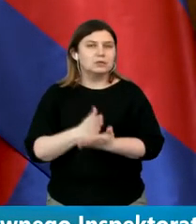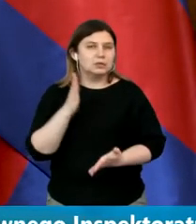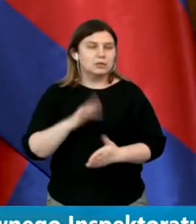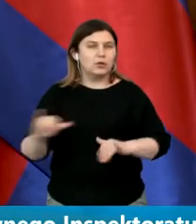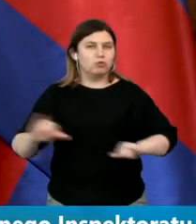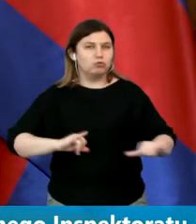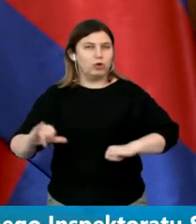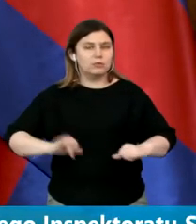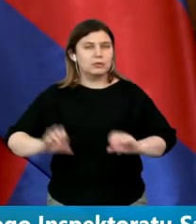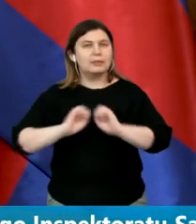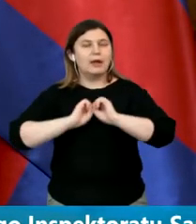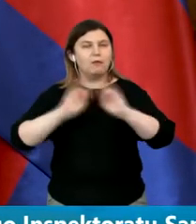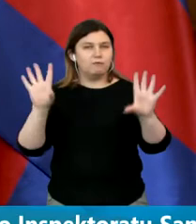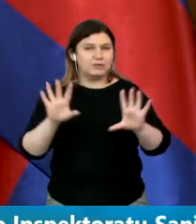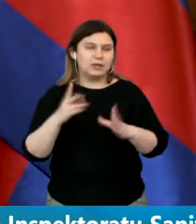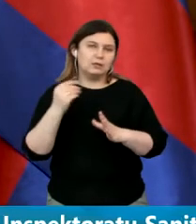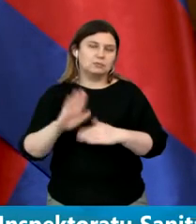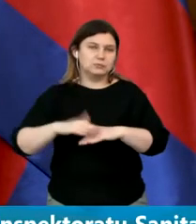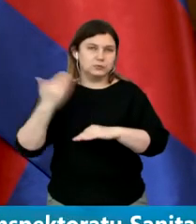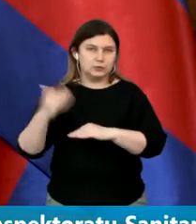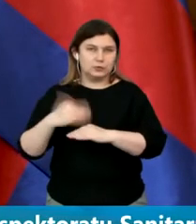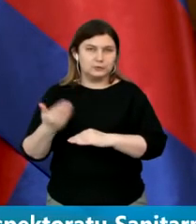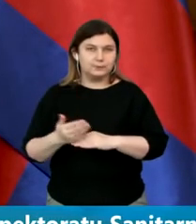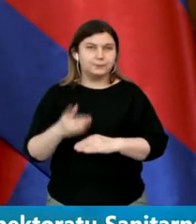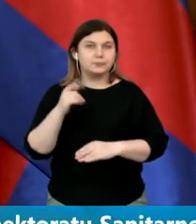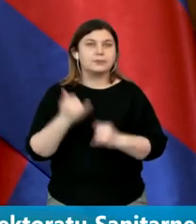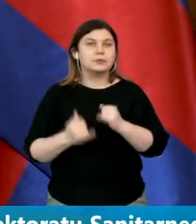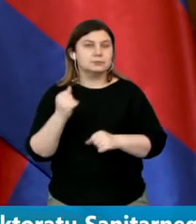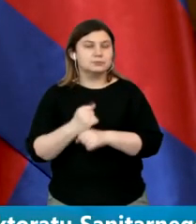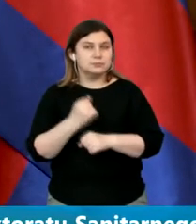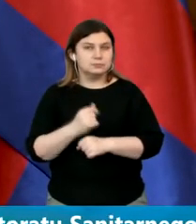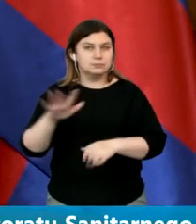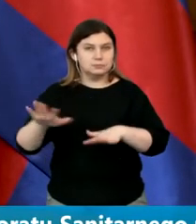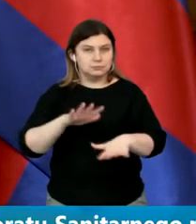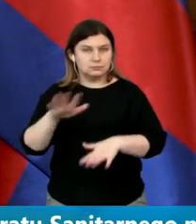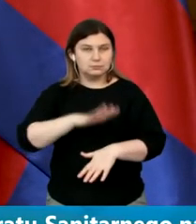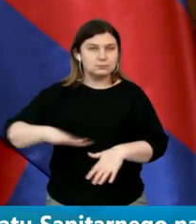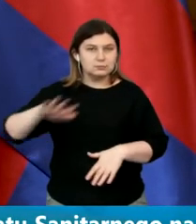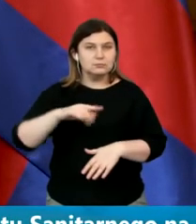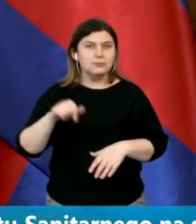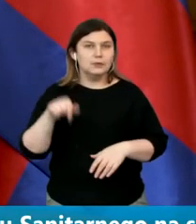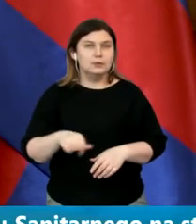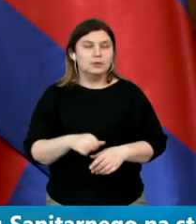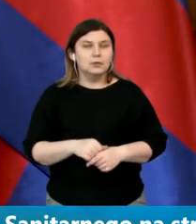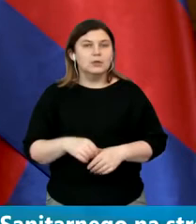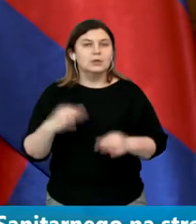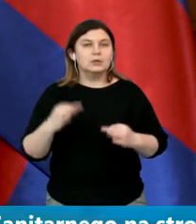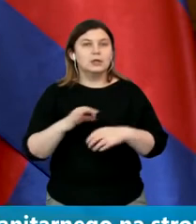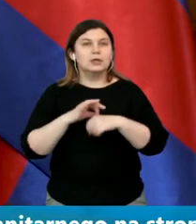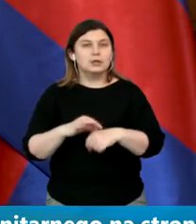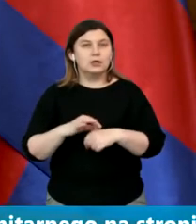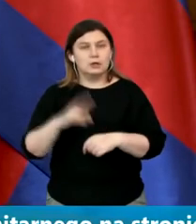rząd na oficjalnych stronach. Jeżeli chodzi o pracę naszych placówek, tutaj teraz kieruję się głównie